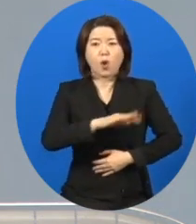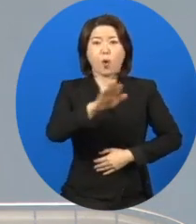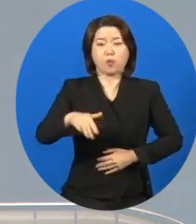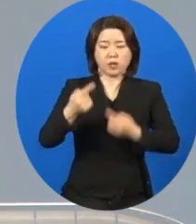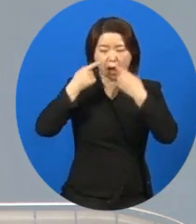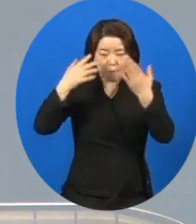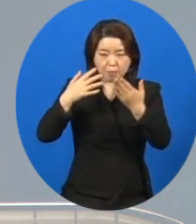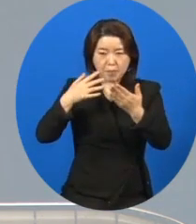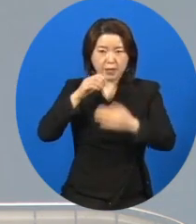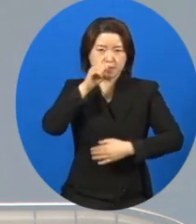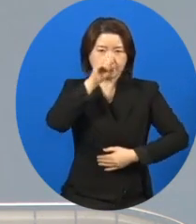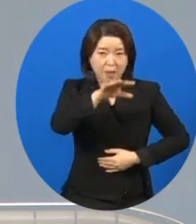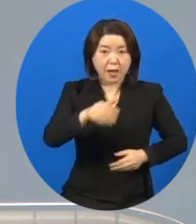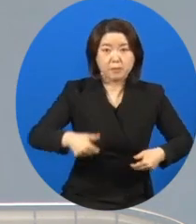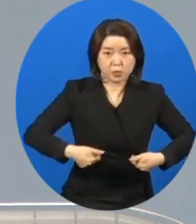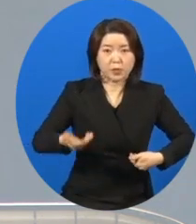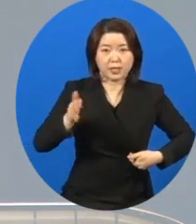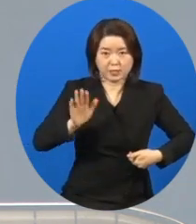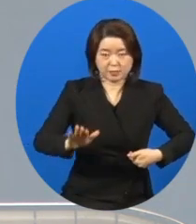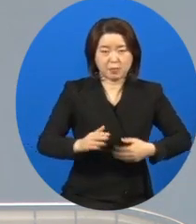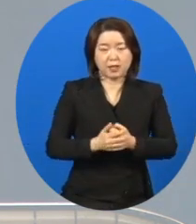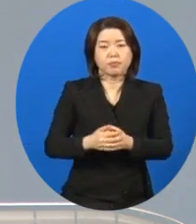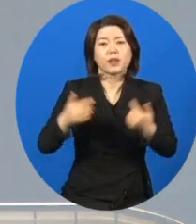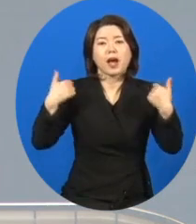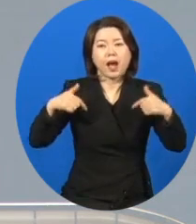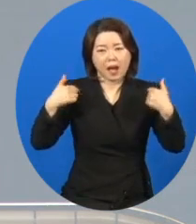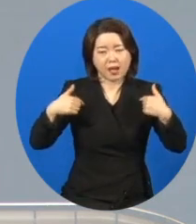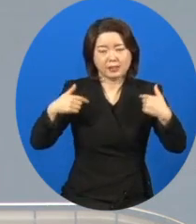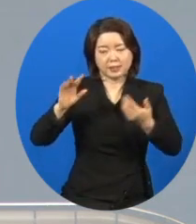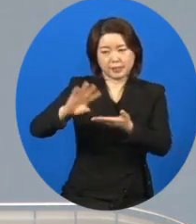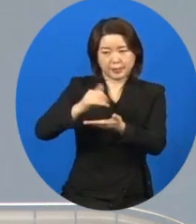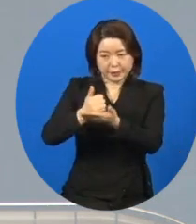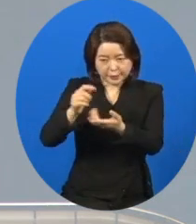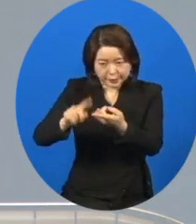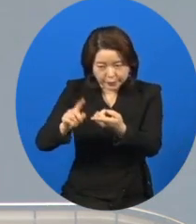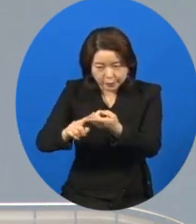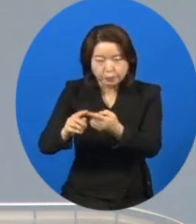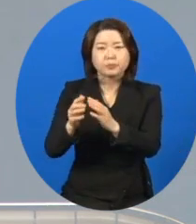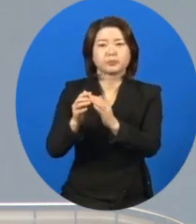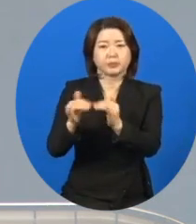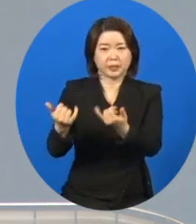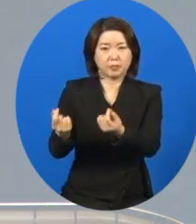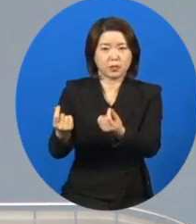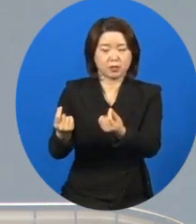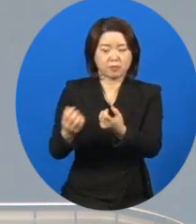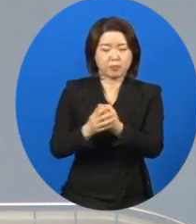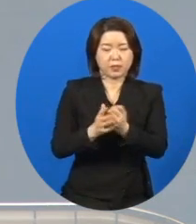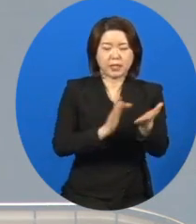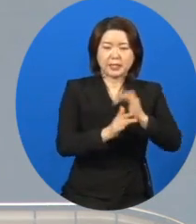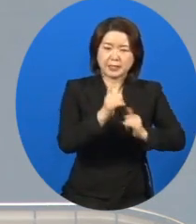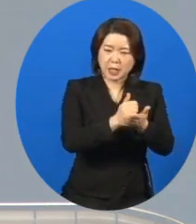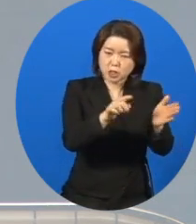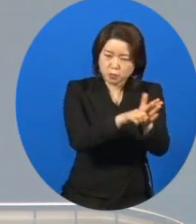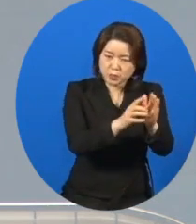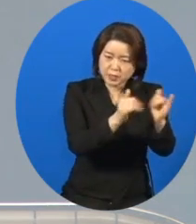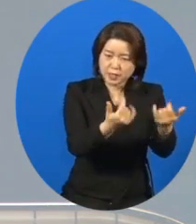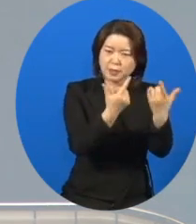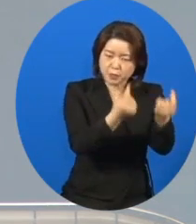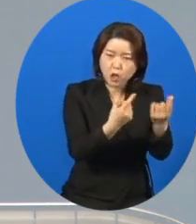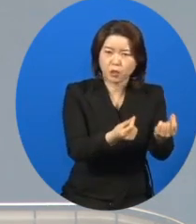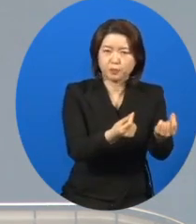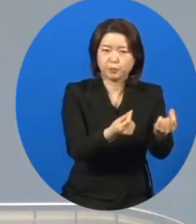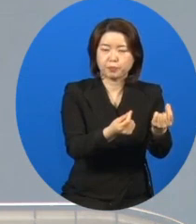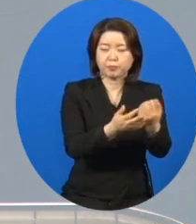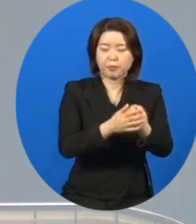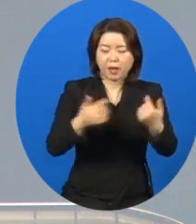하지만 항상 그리스도인다운가 예수 믿는 사람다운가 하는 것을